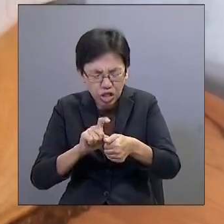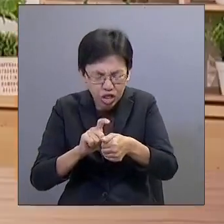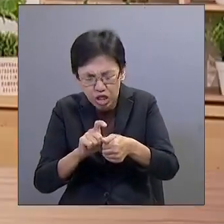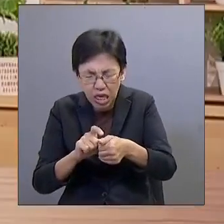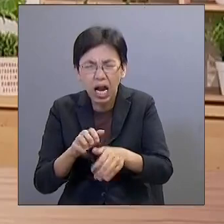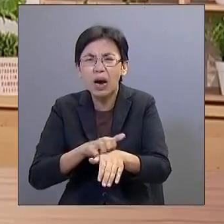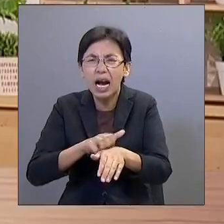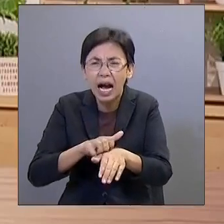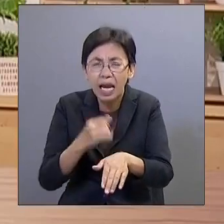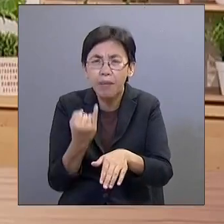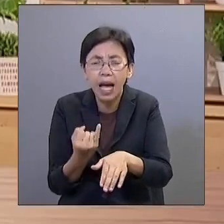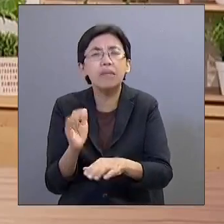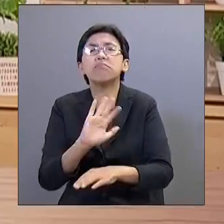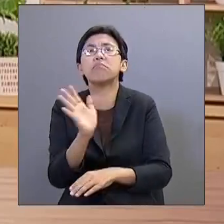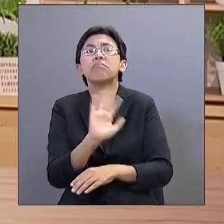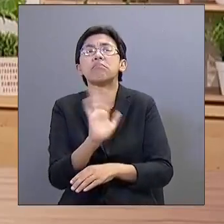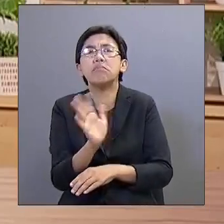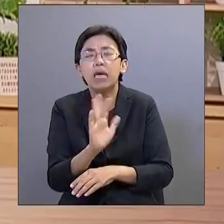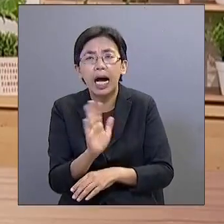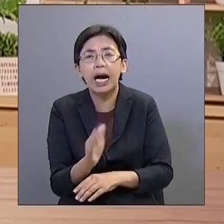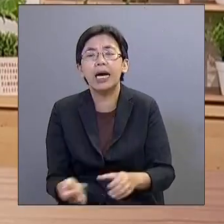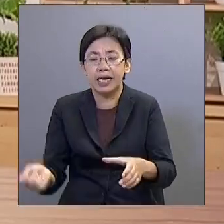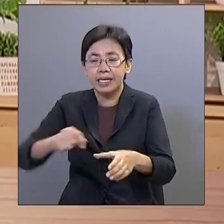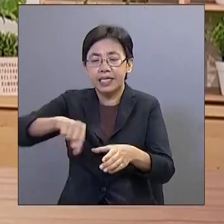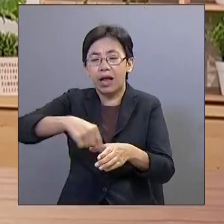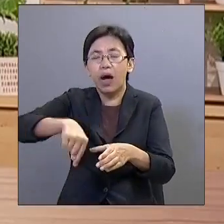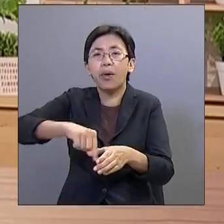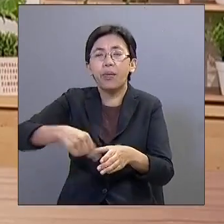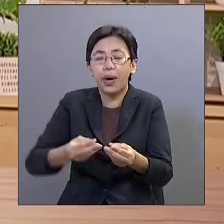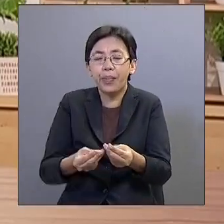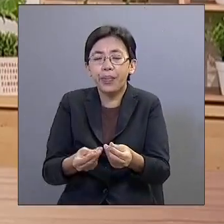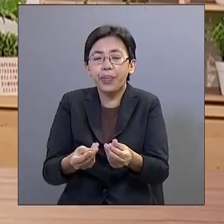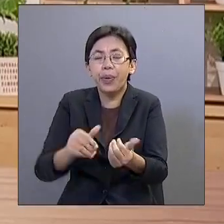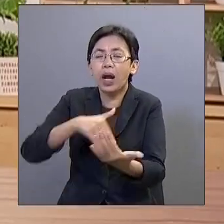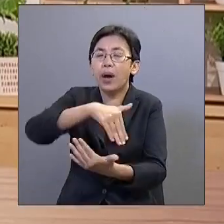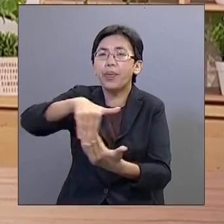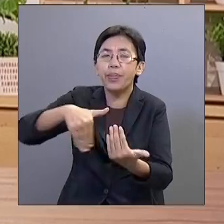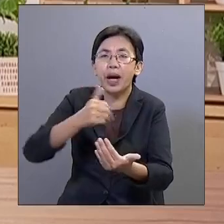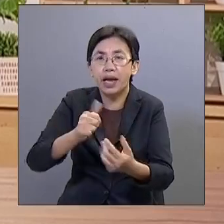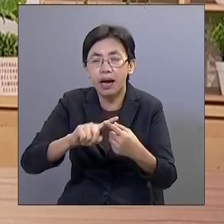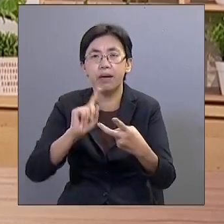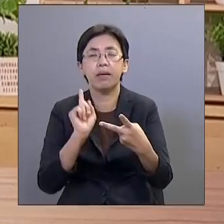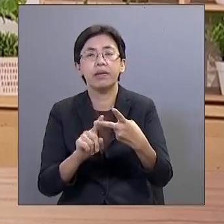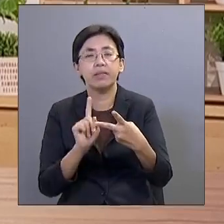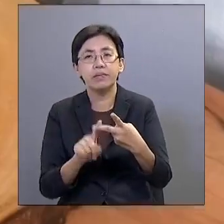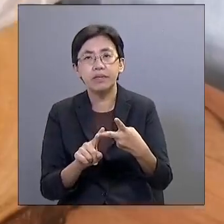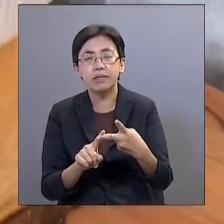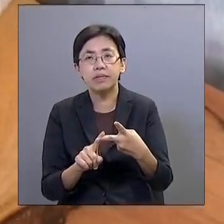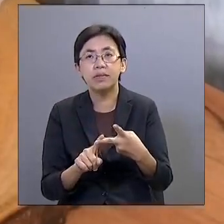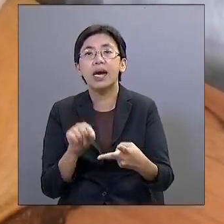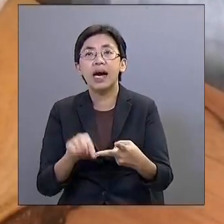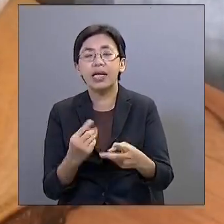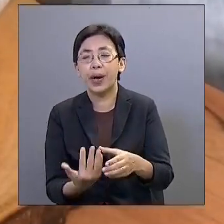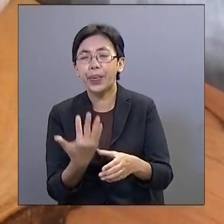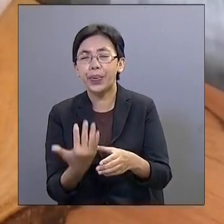แต่ว่าที่ใส่ลงไปก็คือช่วยเป็นตัวช่วยในการทำละลายสารต่างๆให้เข้ากันอันที่สองก็คือมันจะทำให้สูตรเนี่ยระเหย